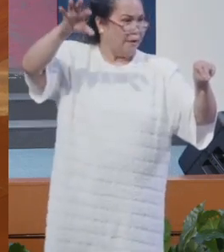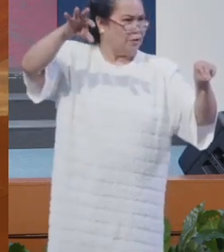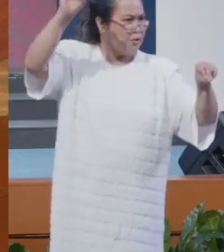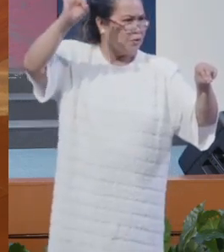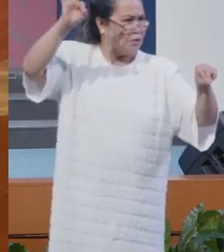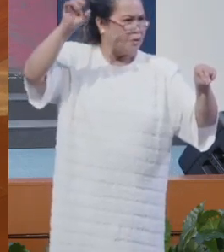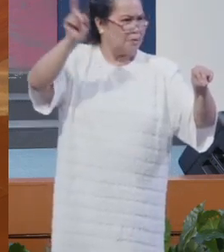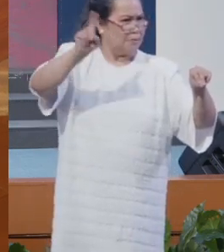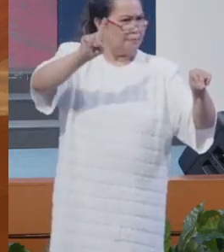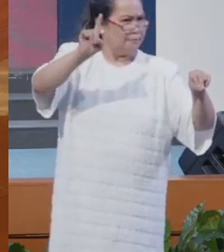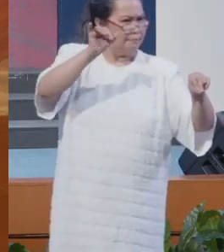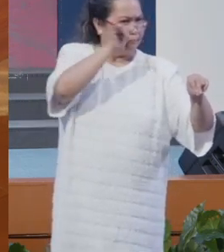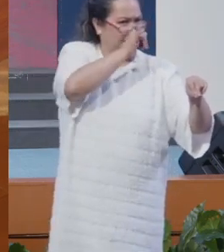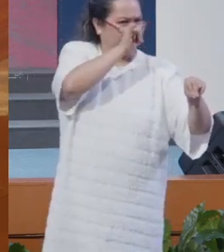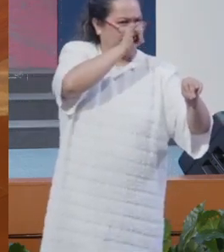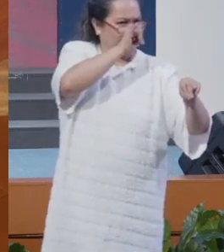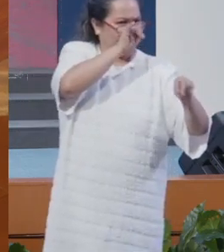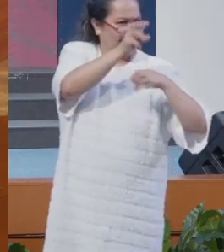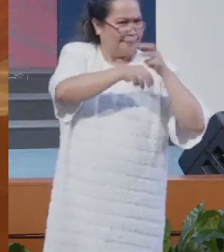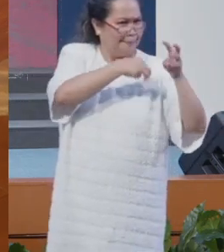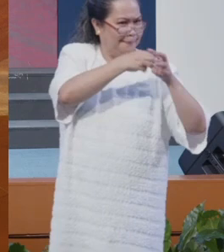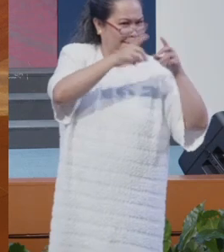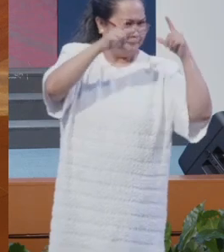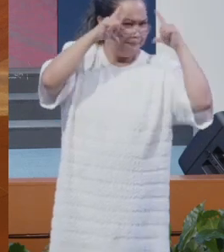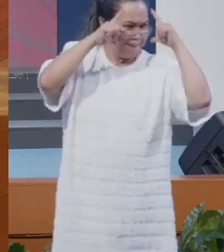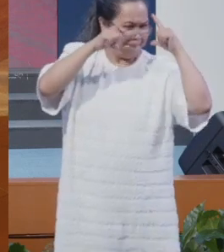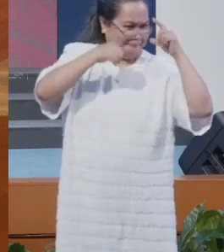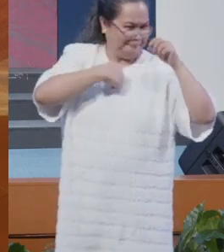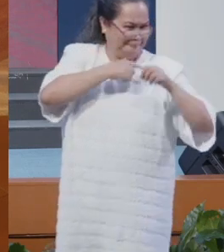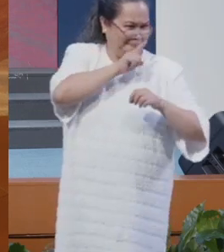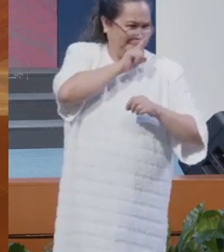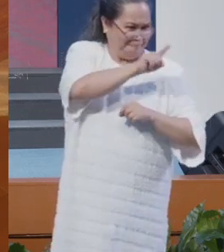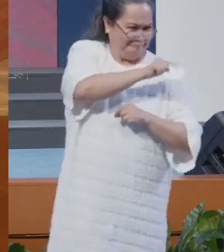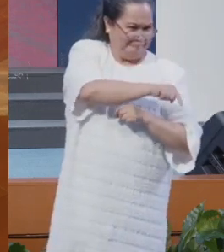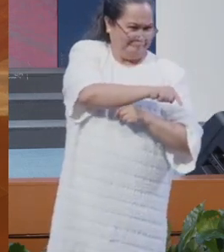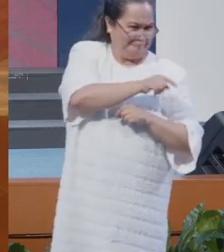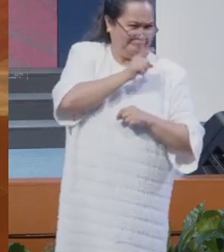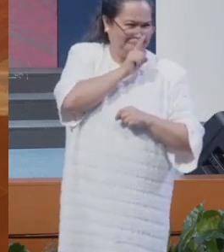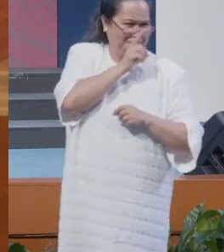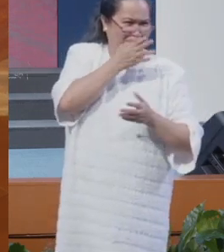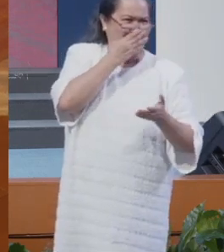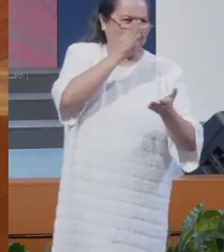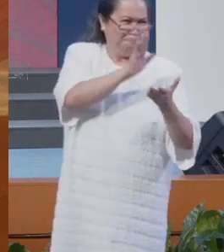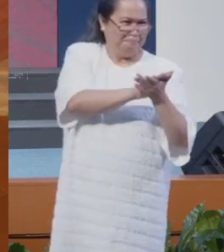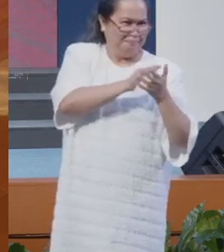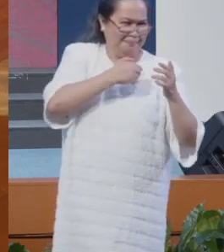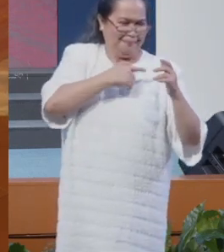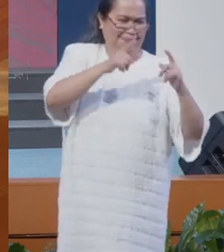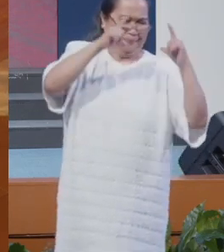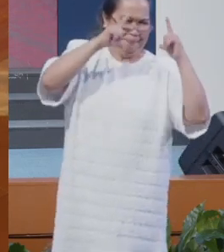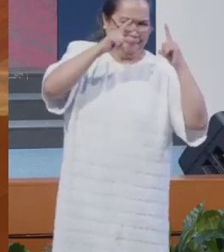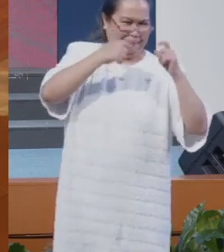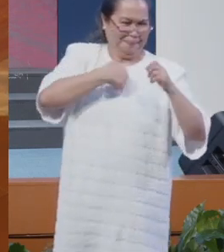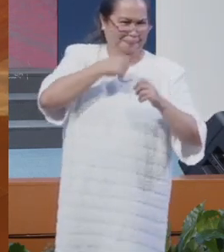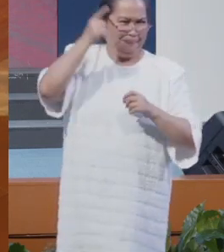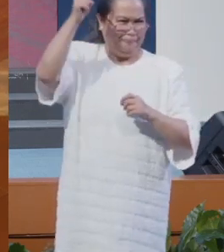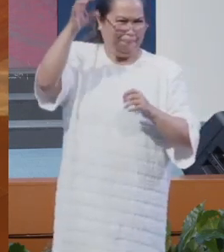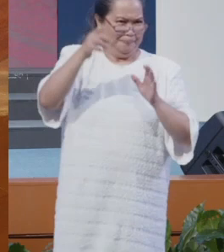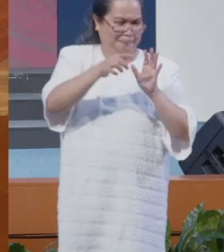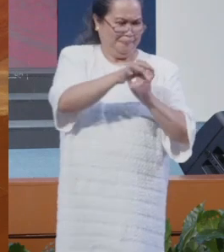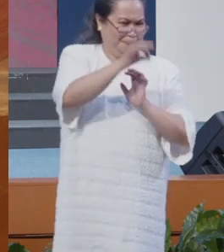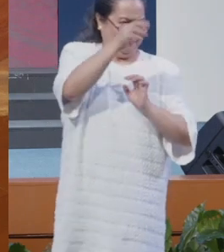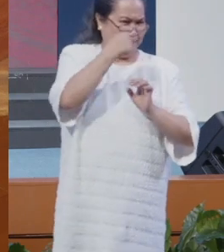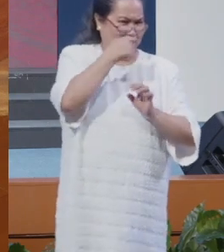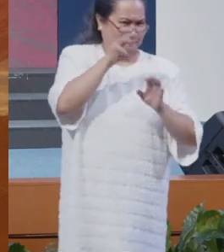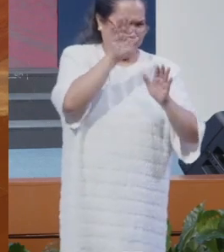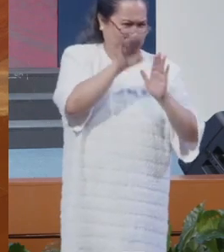is foolish in the world to shame the wise. God chose what is weak in the world to shame the strong. God chose what is